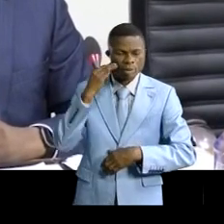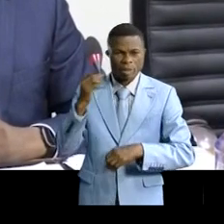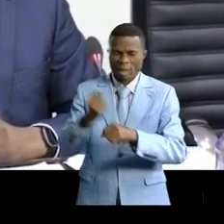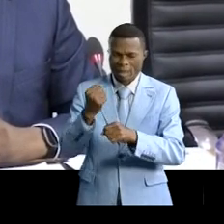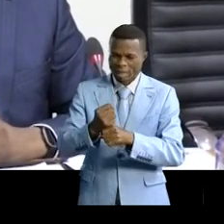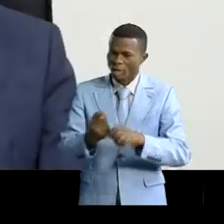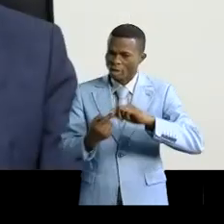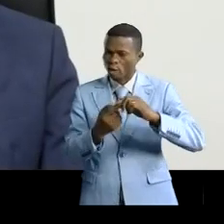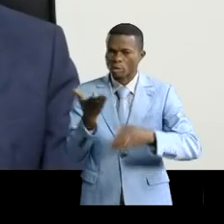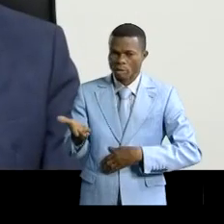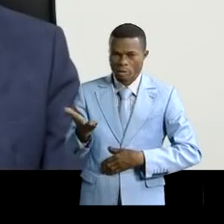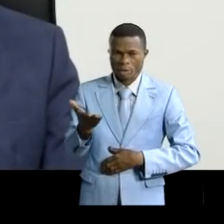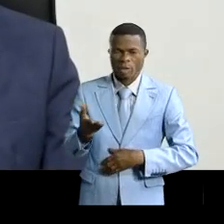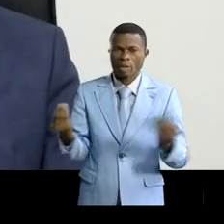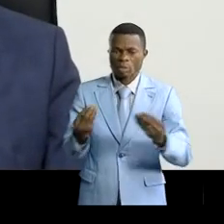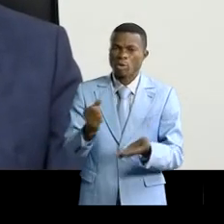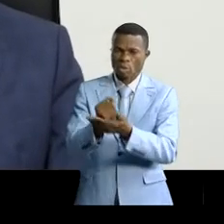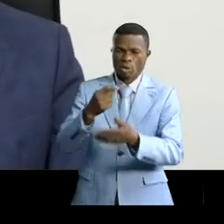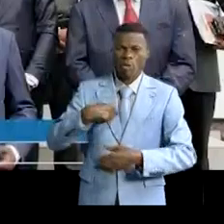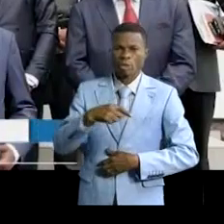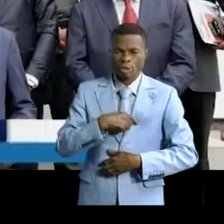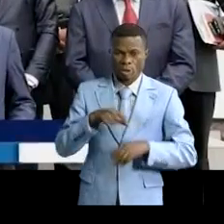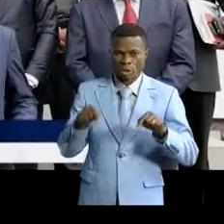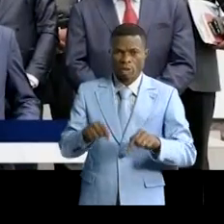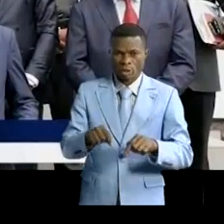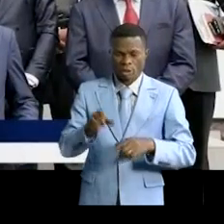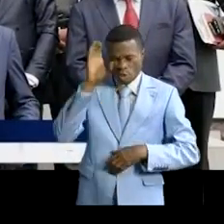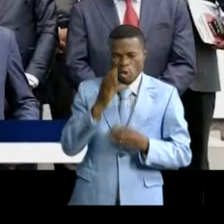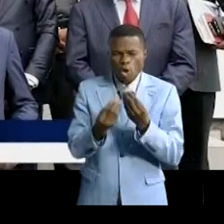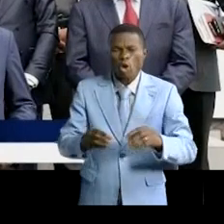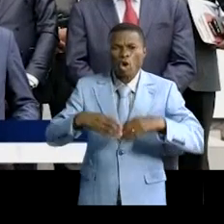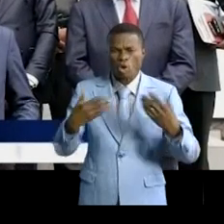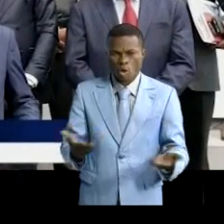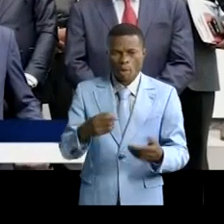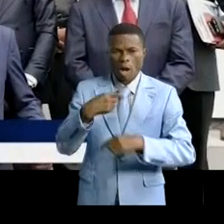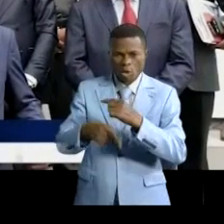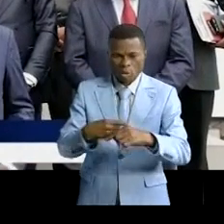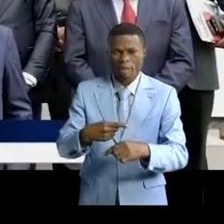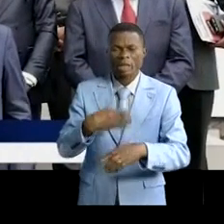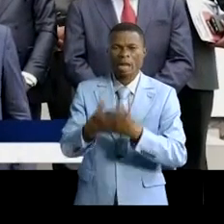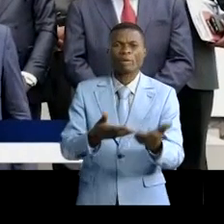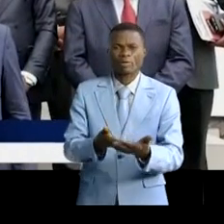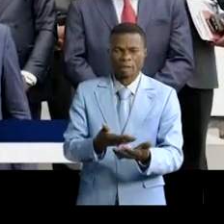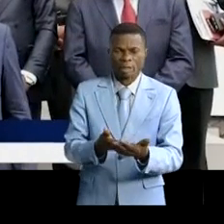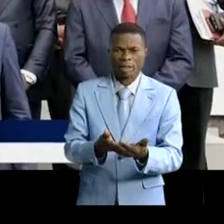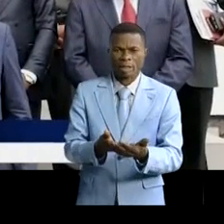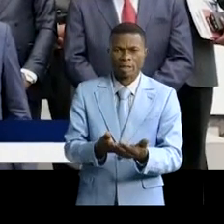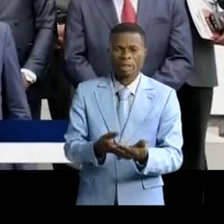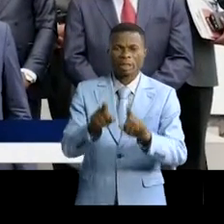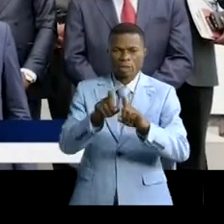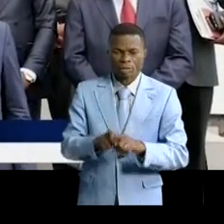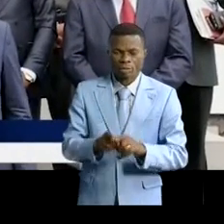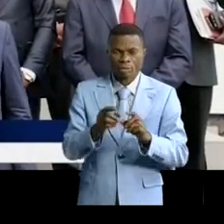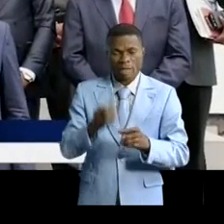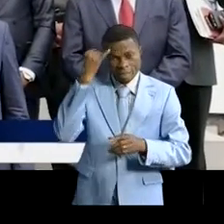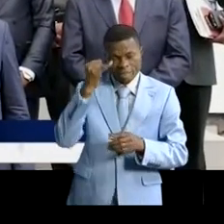ces ministères-là, de manière à nous permettre au jour d'aujourd'hui de voir ce que nous devons commencer à faire. Donc il y a toute une voie